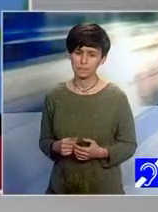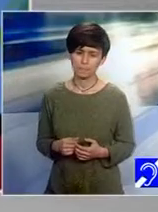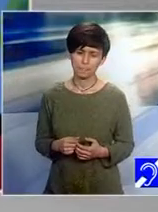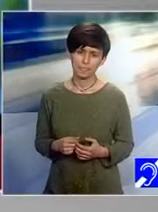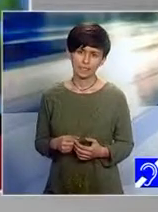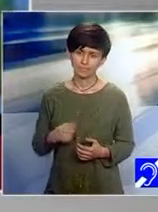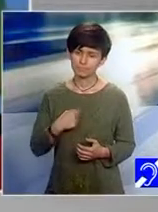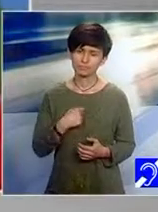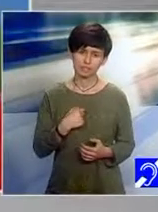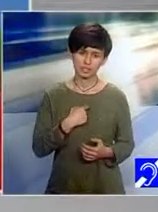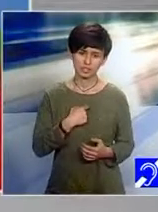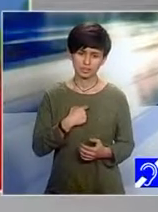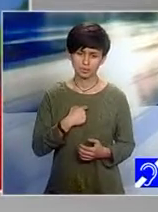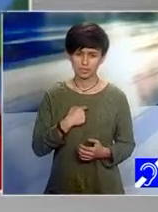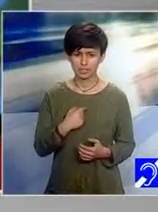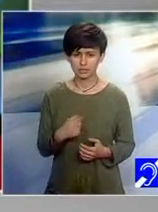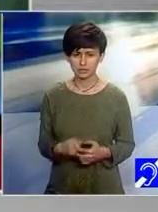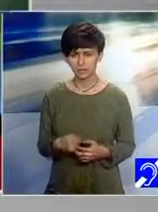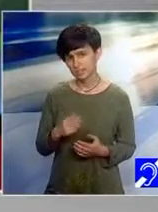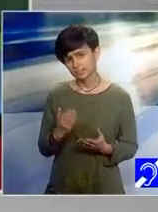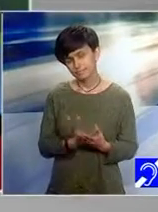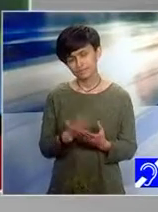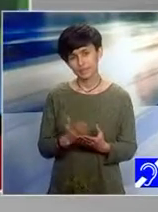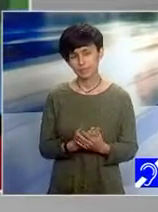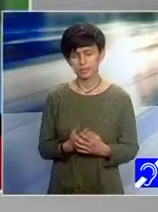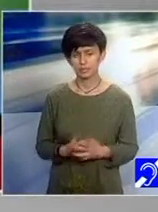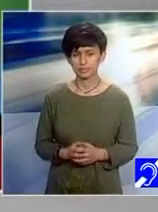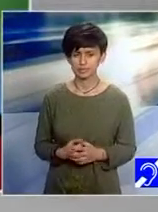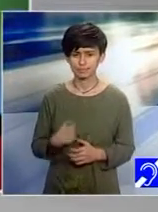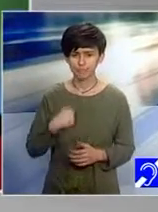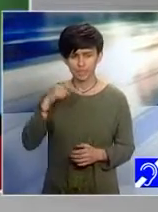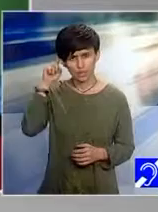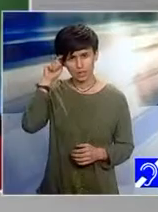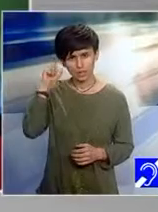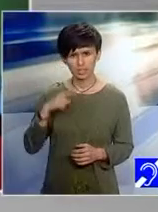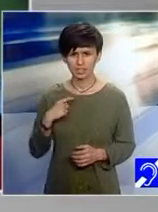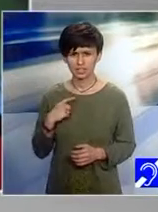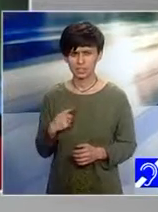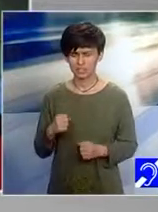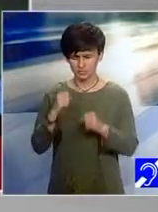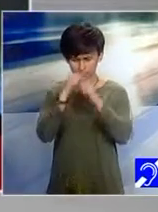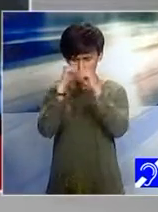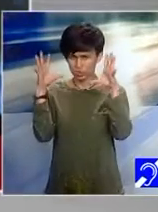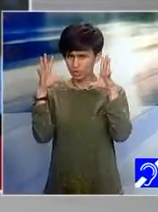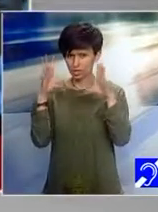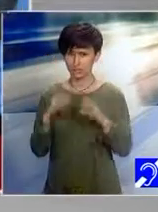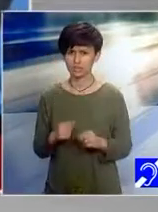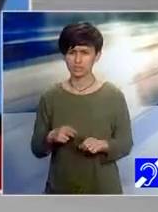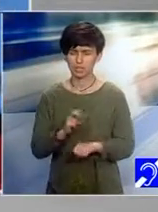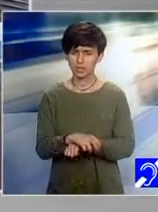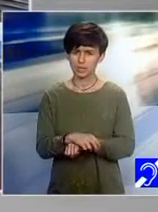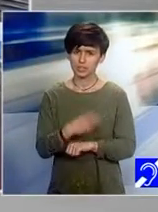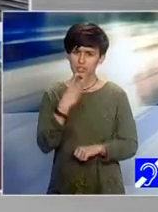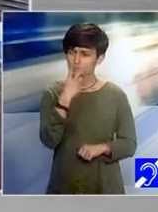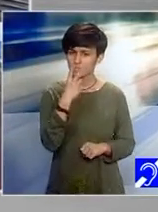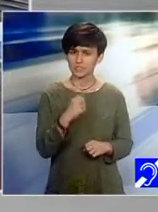încă o dată în plus o să te, nu știu, e marcant, cred că să stai și să particip și încă o dată să vezi ce se întâmplă acolo în